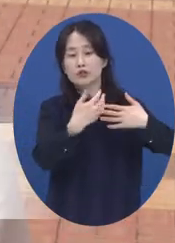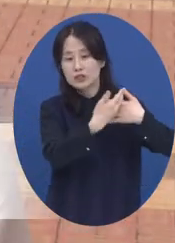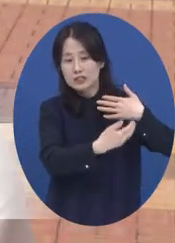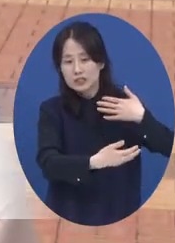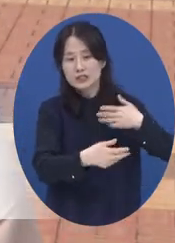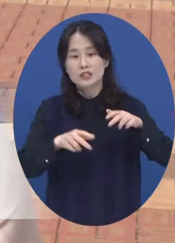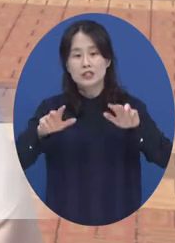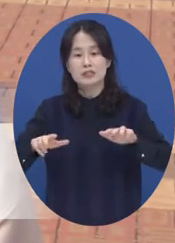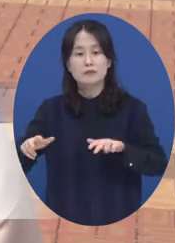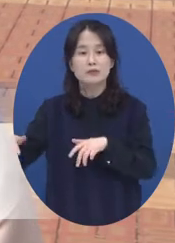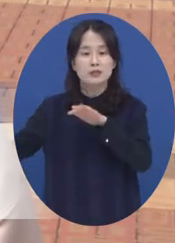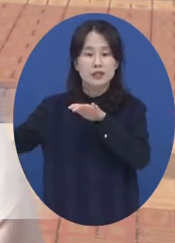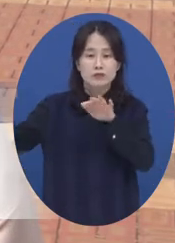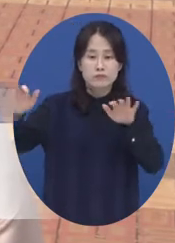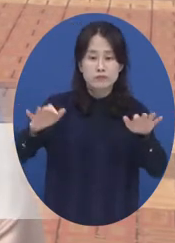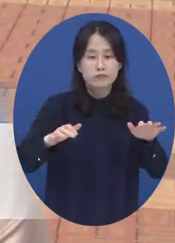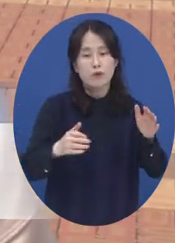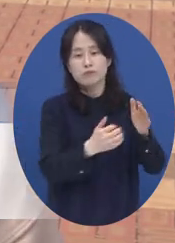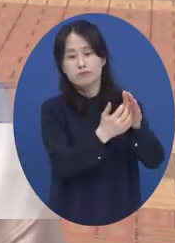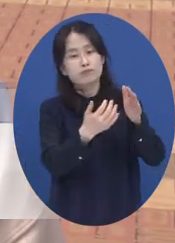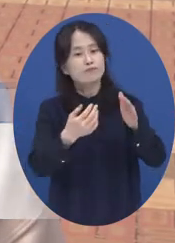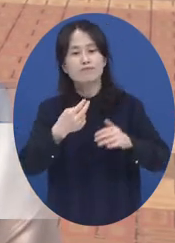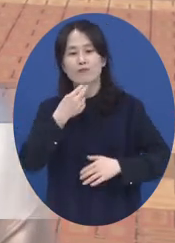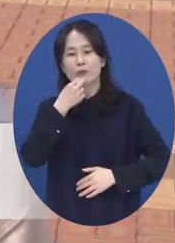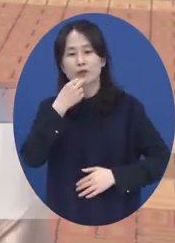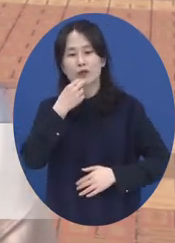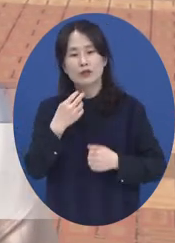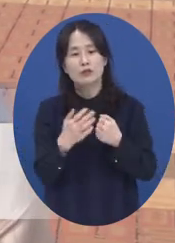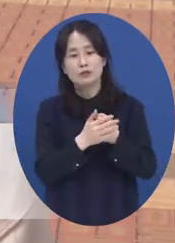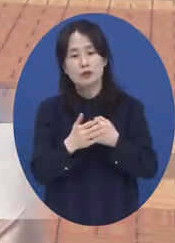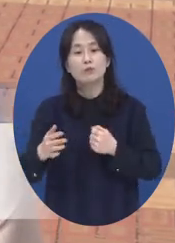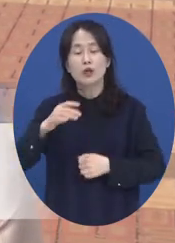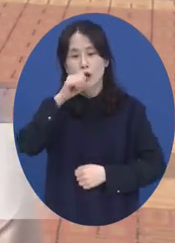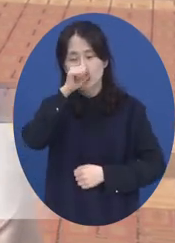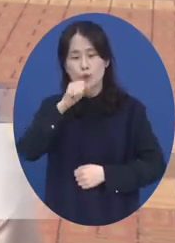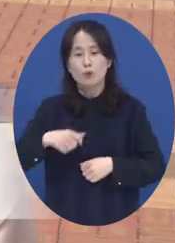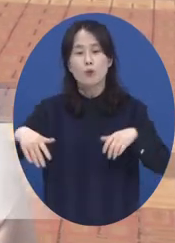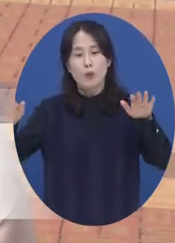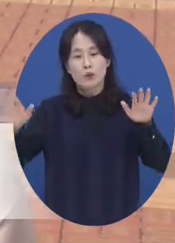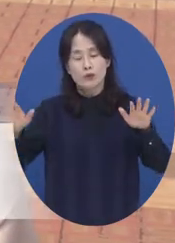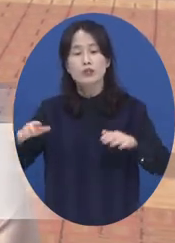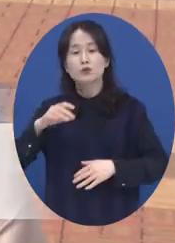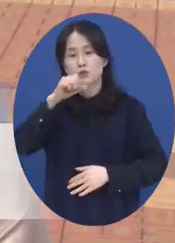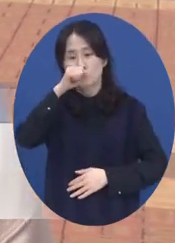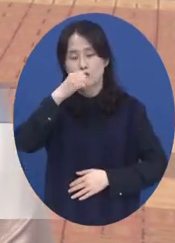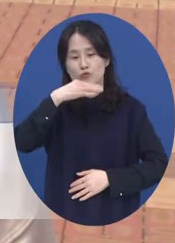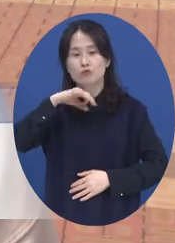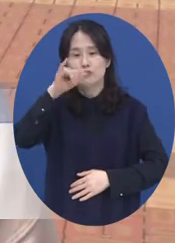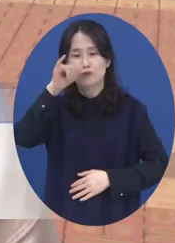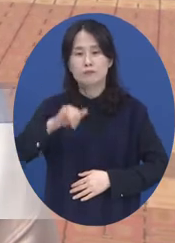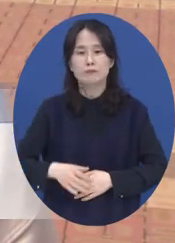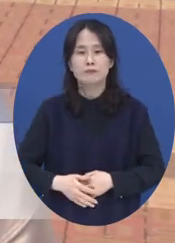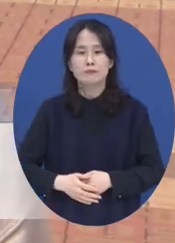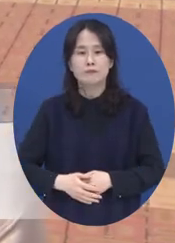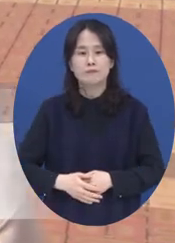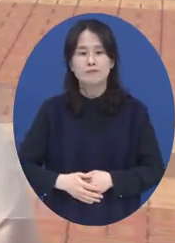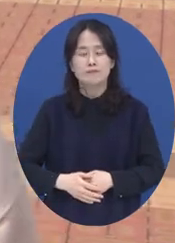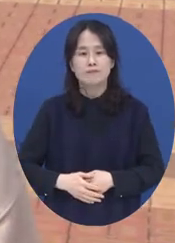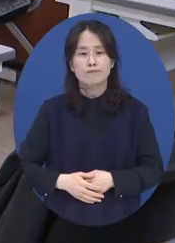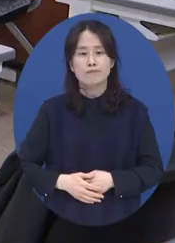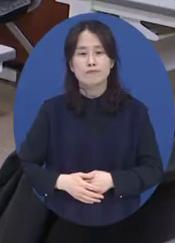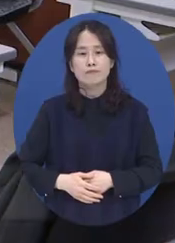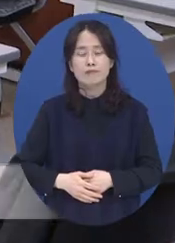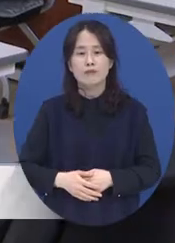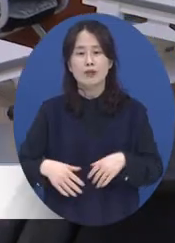그랬었거든요. 격자 무늬를 해서 지금은 전혀 새들이 날아와서 부딪힌 일이 없어서 미관상도 좋고 새들한테도